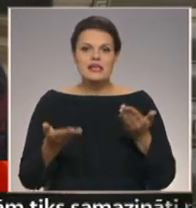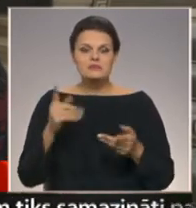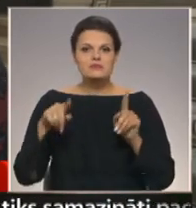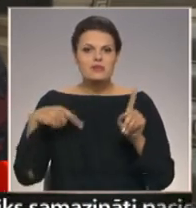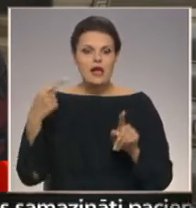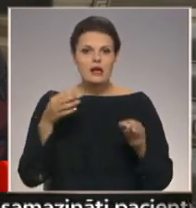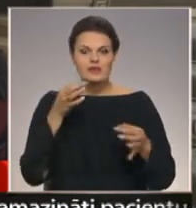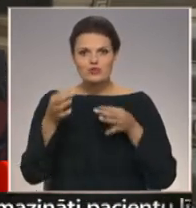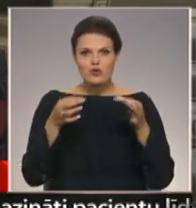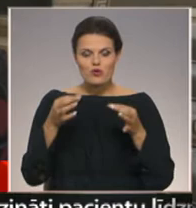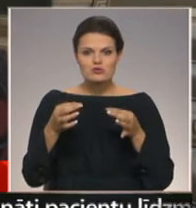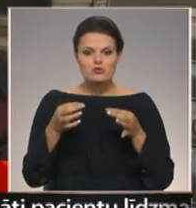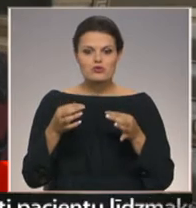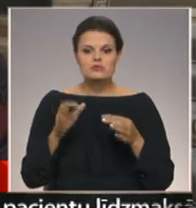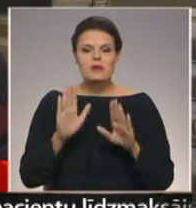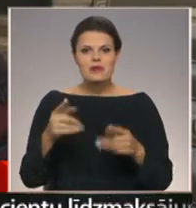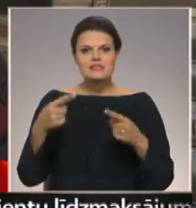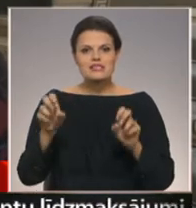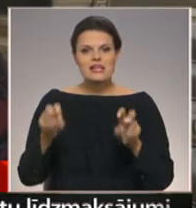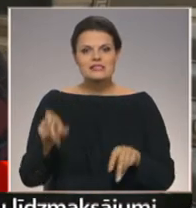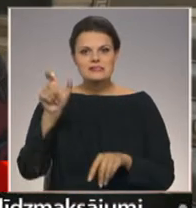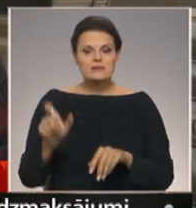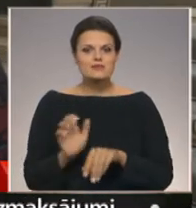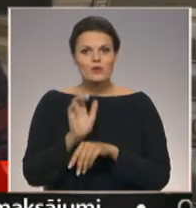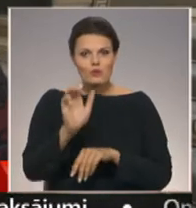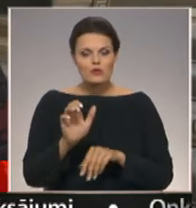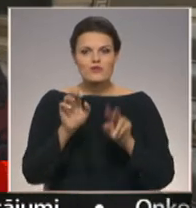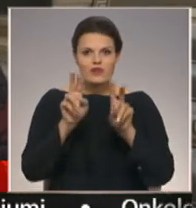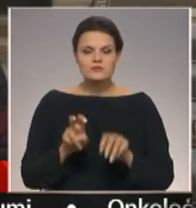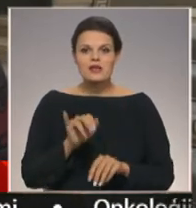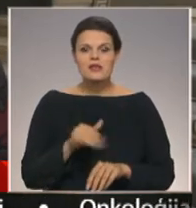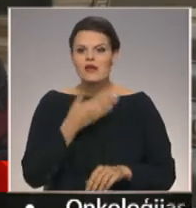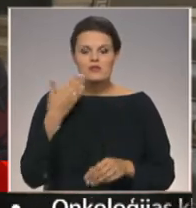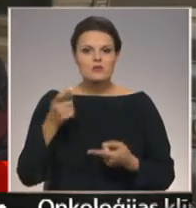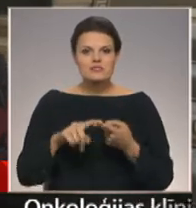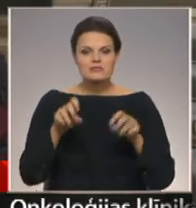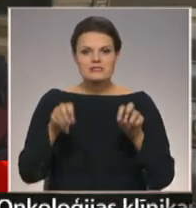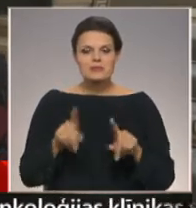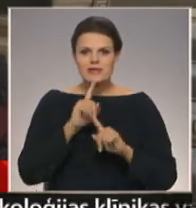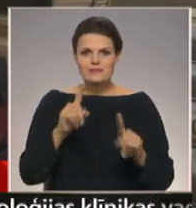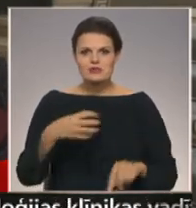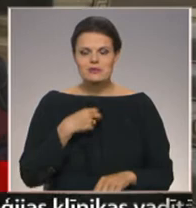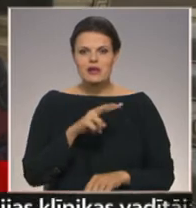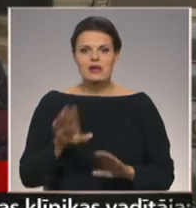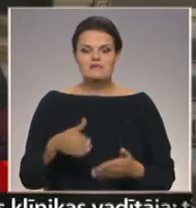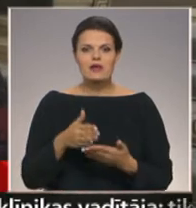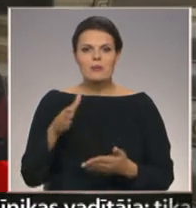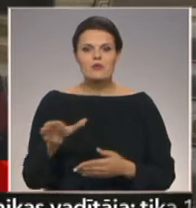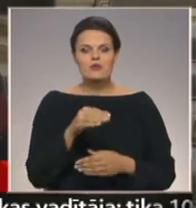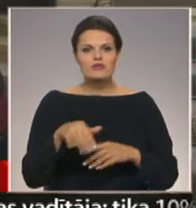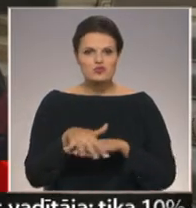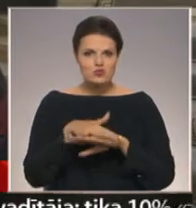nākamās konsultācijas, tad, teiksim, pie citas speciālista vai izmeklējuma, ja tas nav saistīts, teiksim, ar specifisku saslimšanu, kas var apdraudēt visu